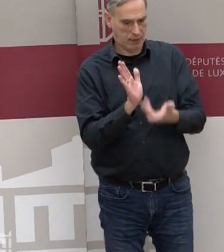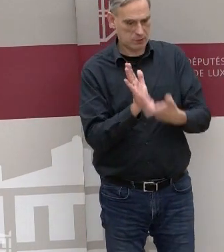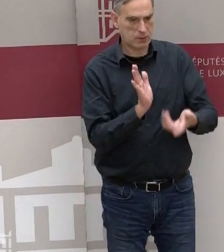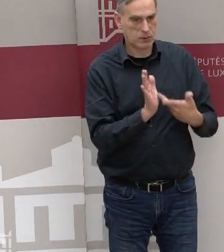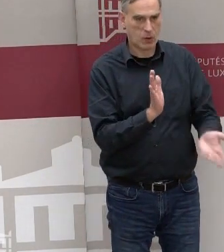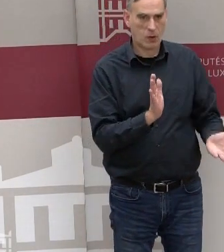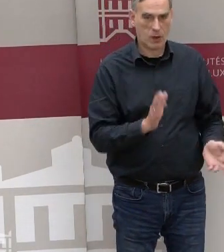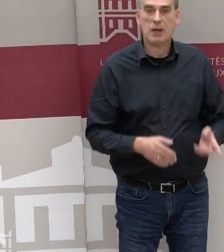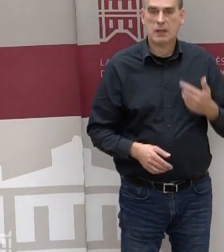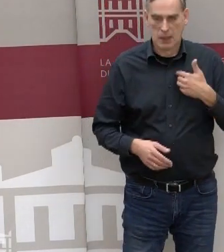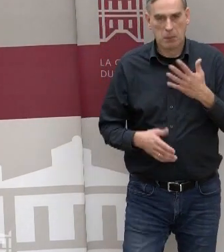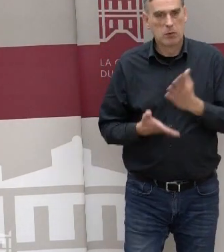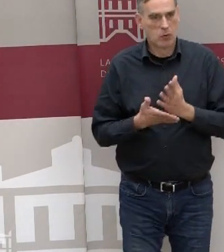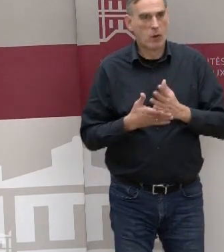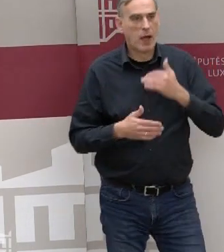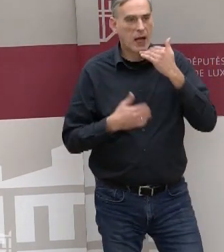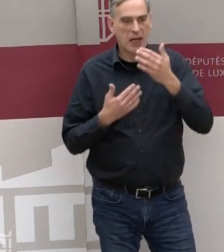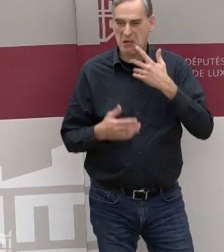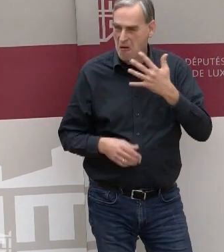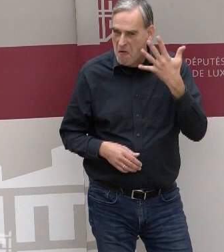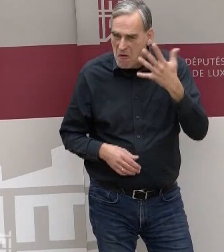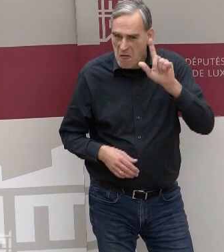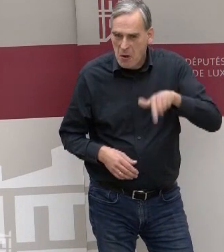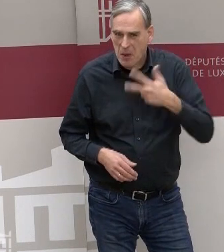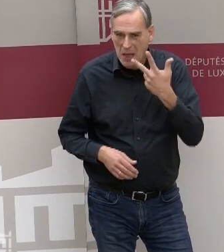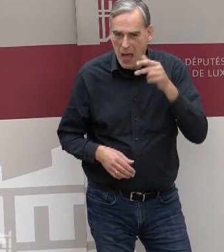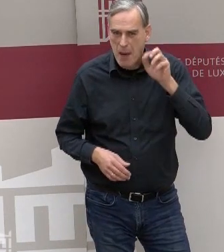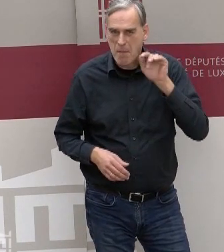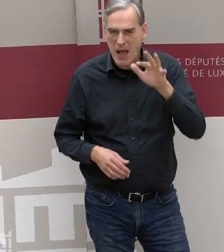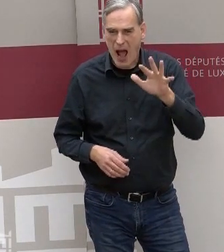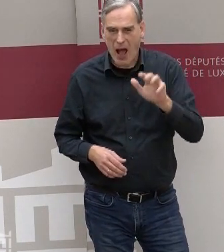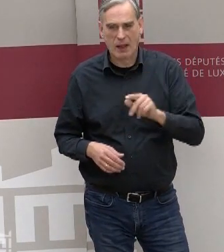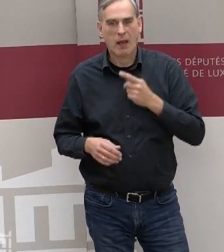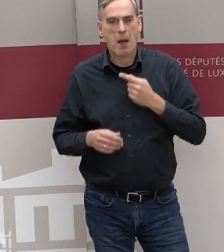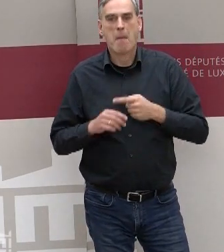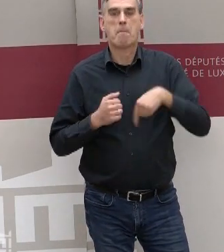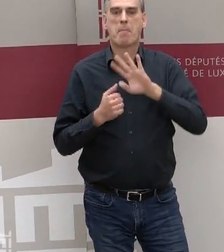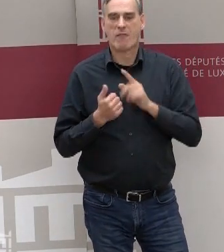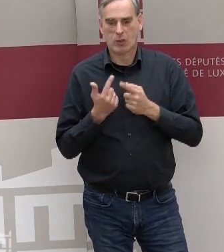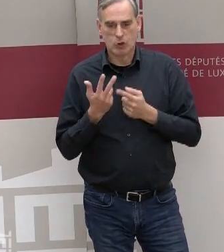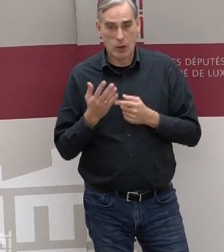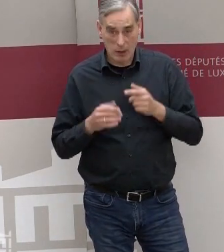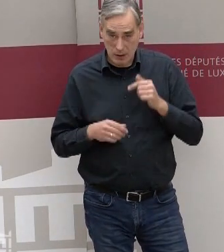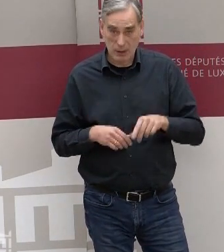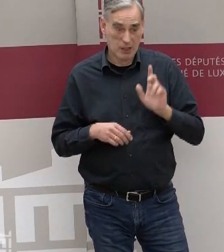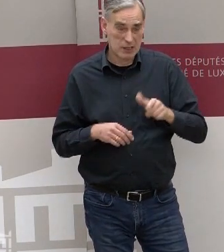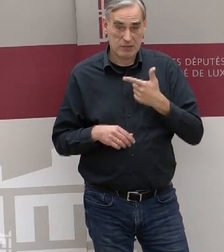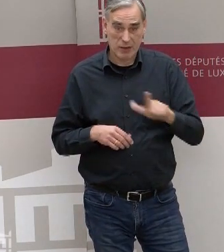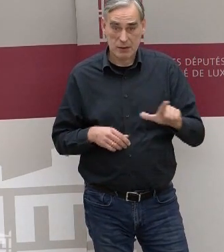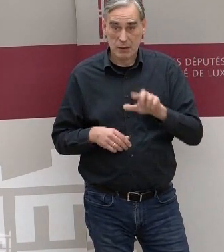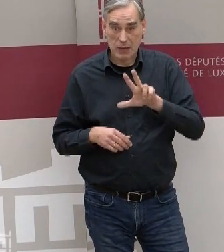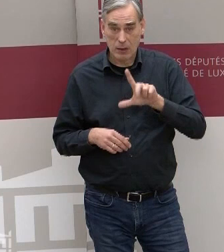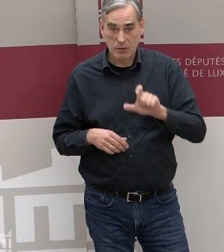Milliarden Resetten aus der TVA für 2023. Und wir leben noch nicht unter den Alternancen, die der Premier heute gemacht hat, wie zum Beispiel